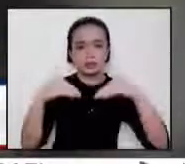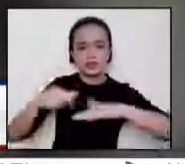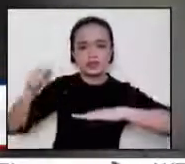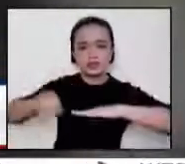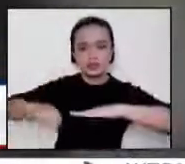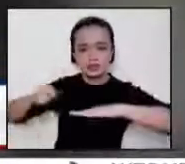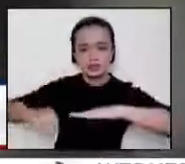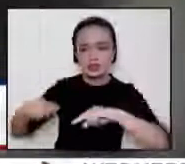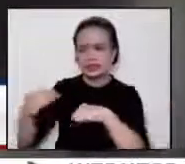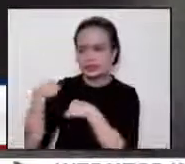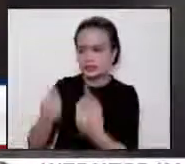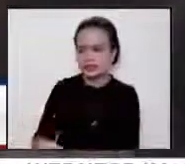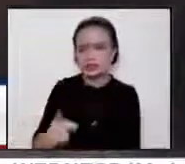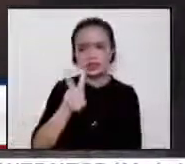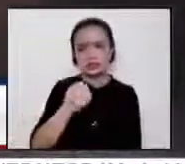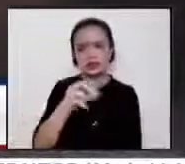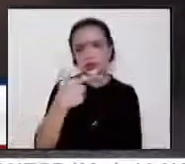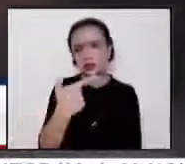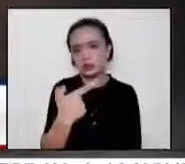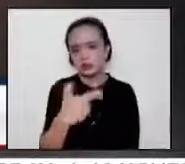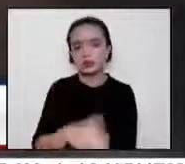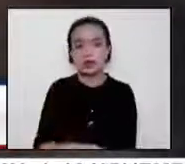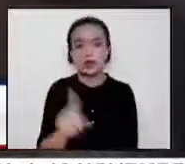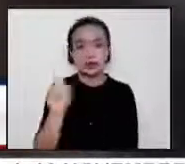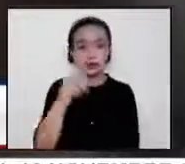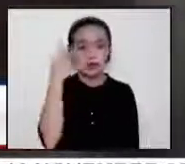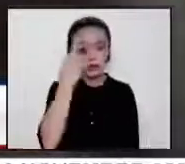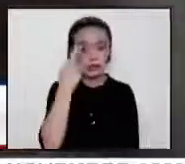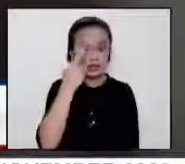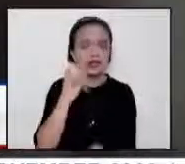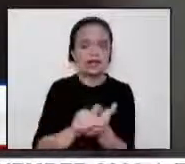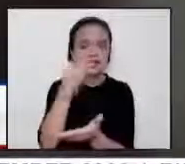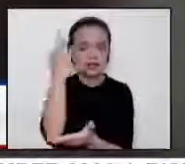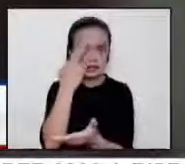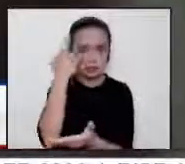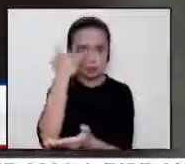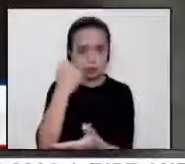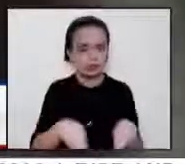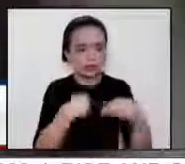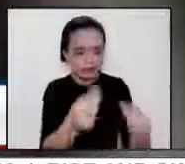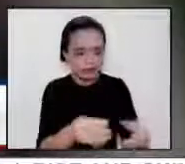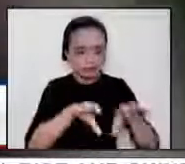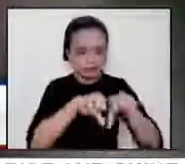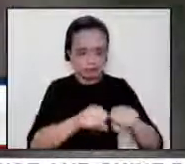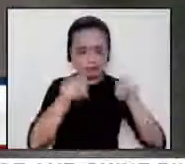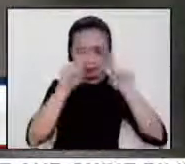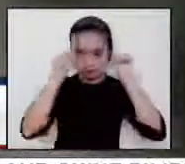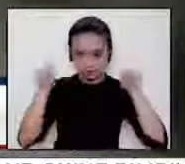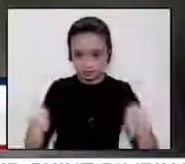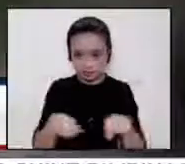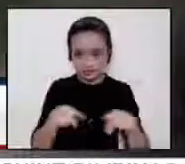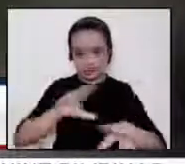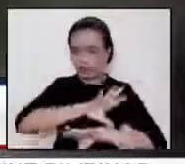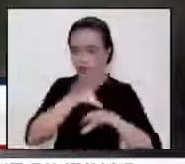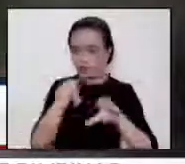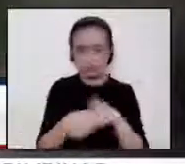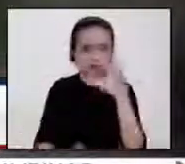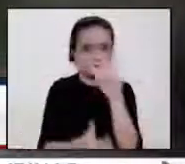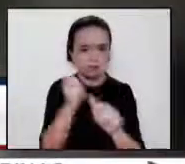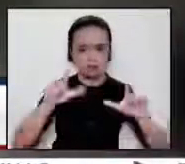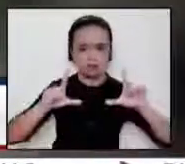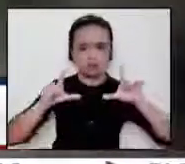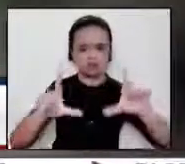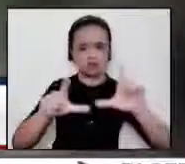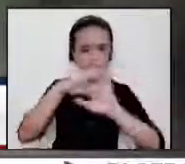noong 2021. Dahilan para isuhan ito ng warrant of arrest at isama sa most wanted persons list ng